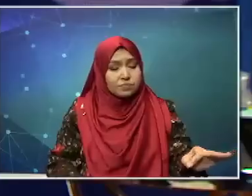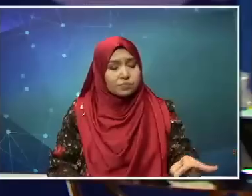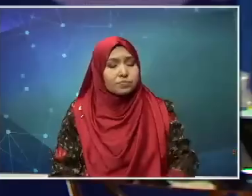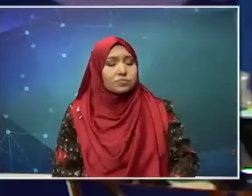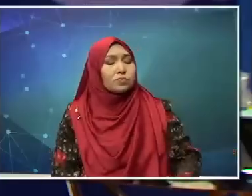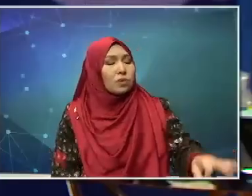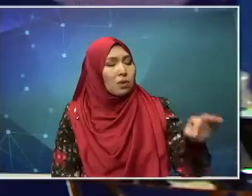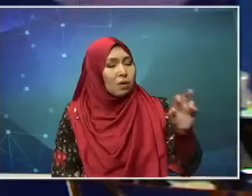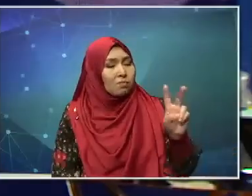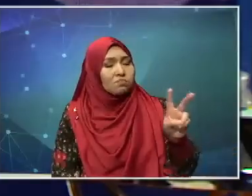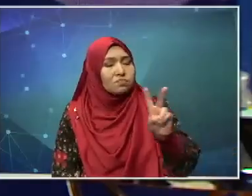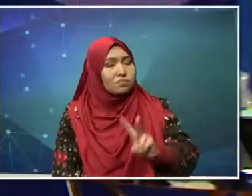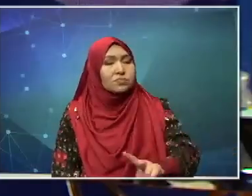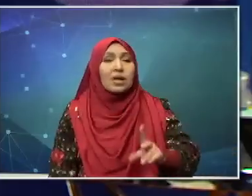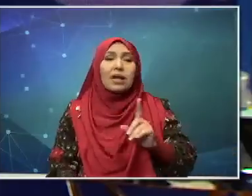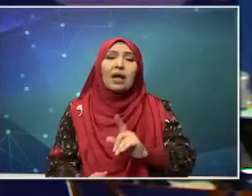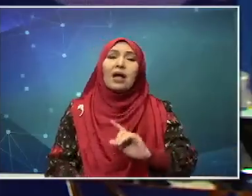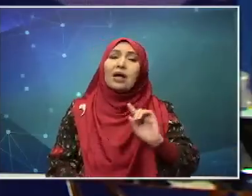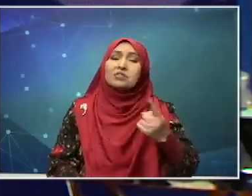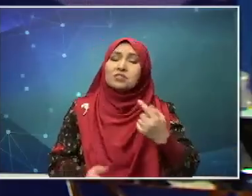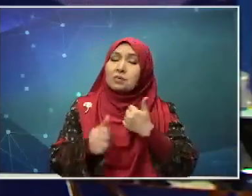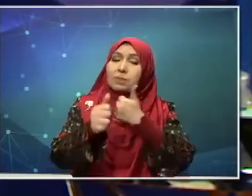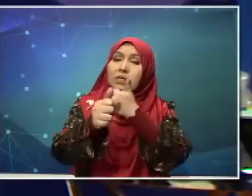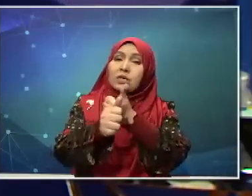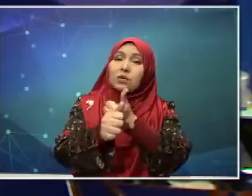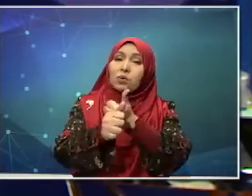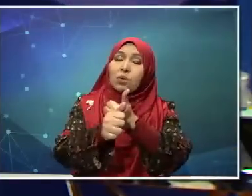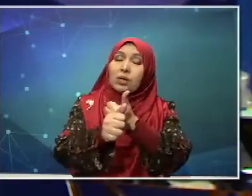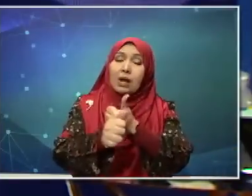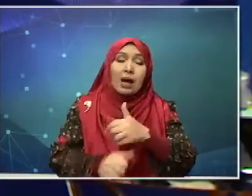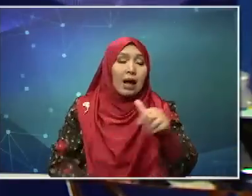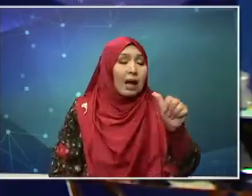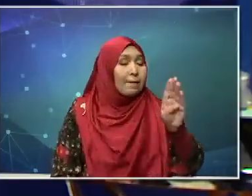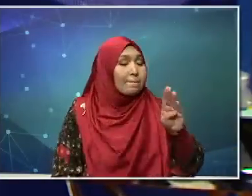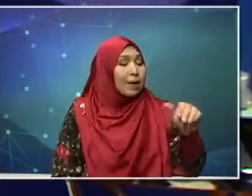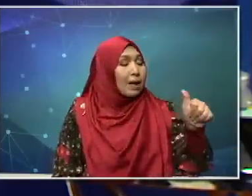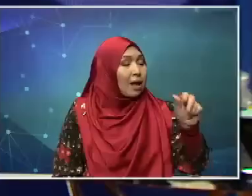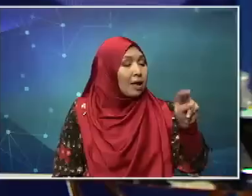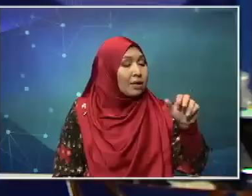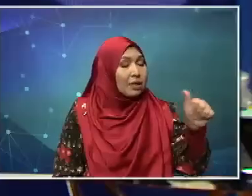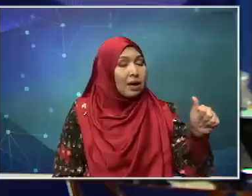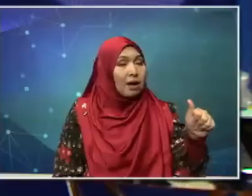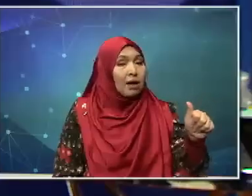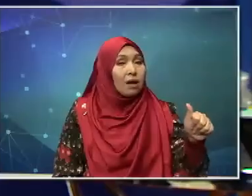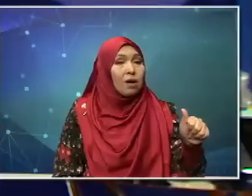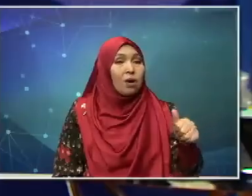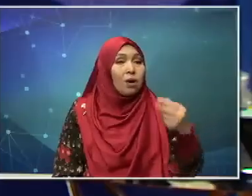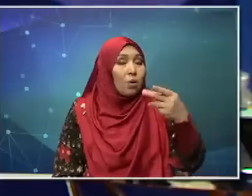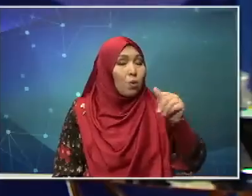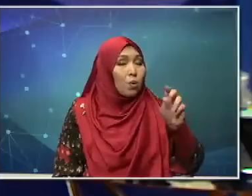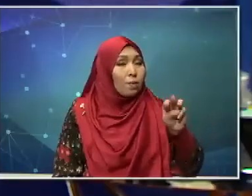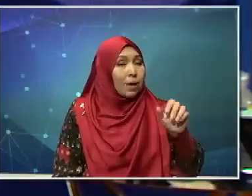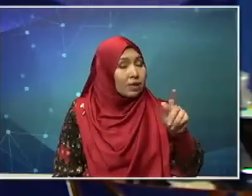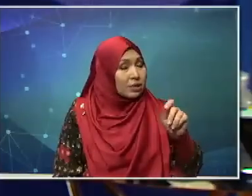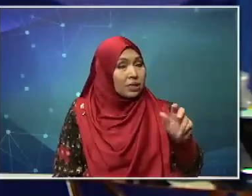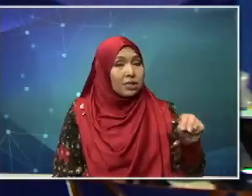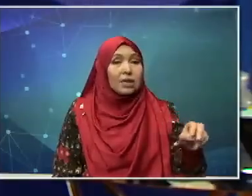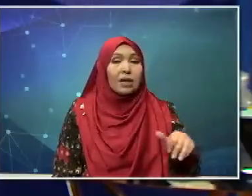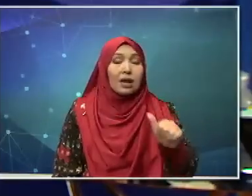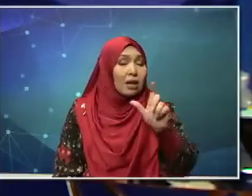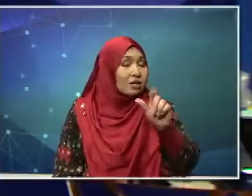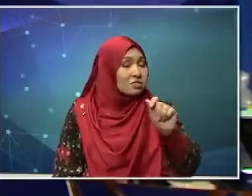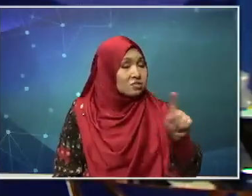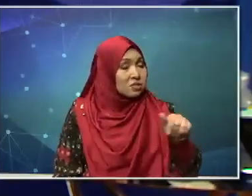mereka buat itu mereka bercakap hanya mengikut kepada aba Ana sok ya Allah ummatii ummatii nine ada dari